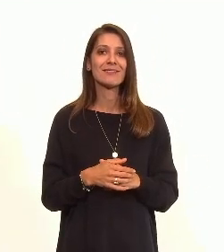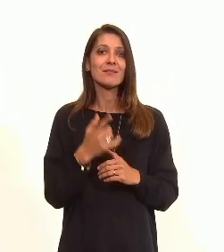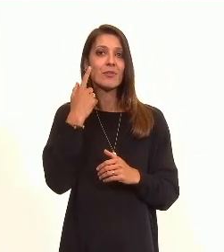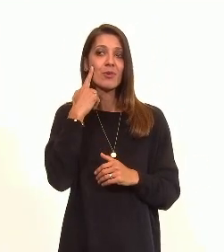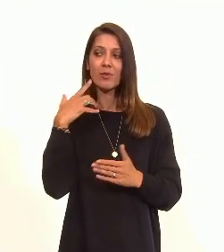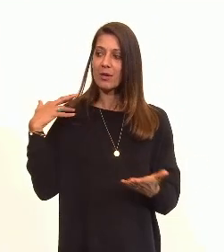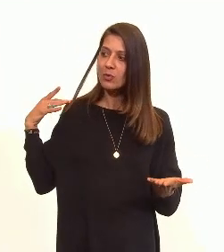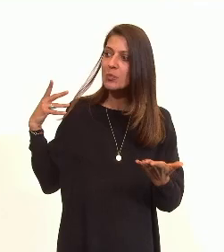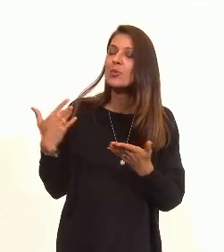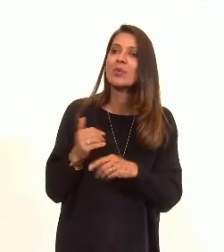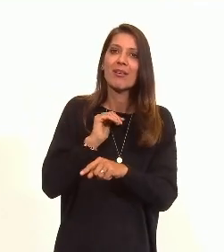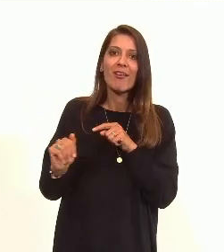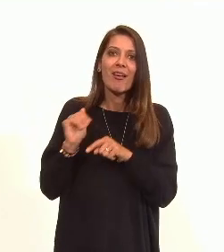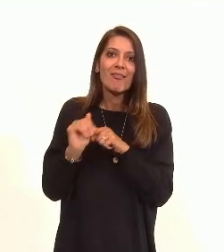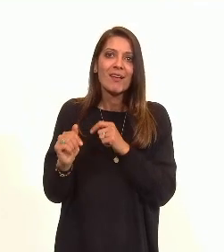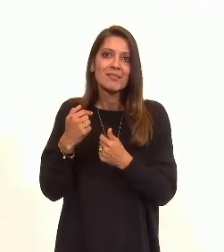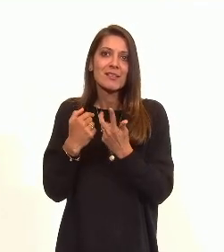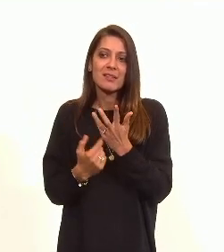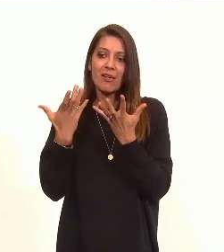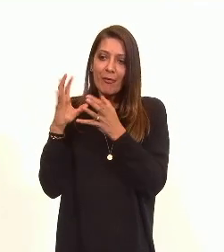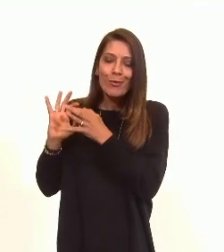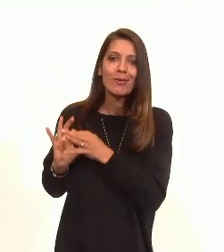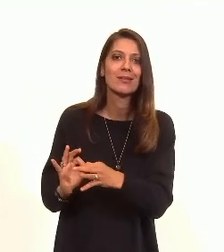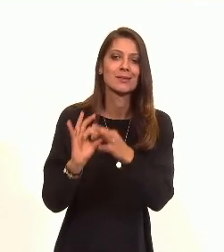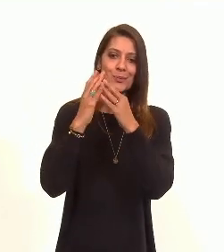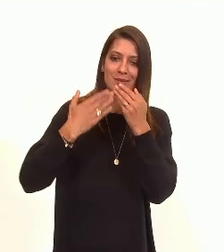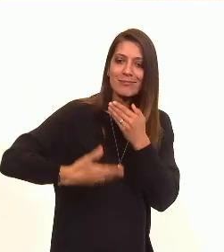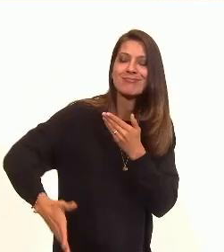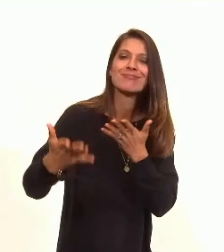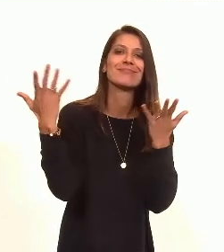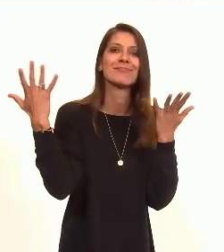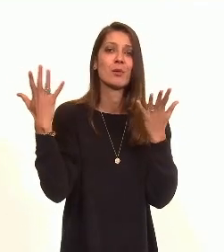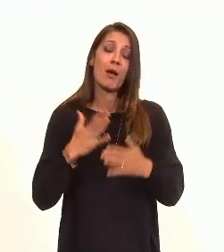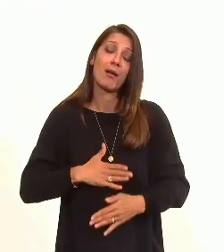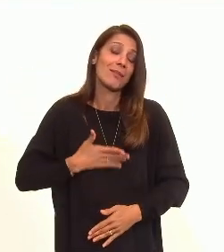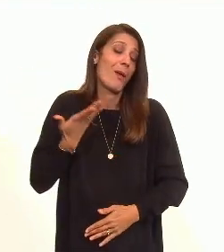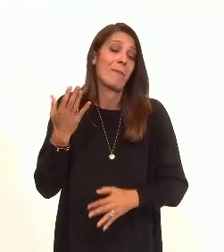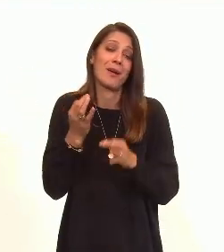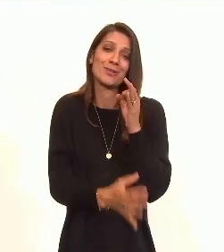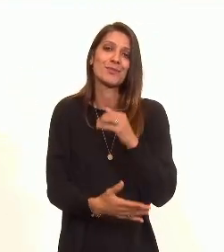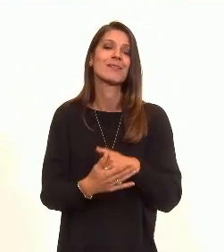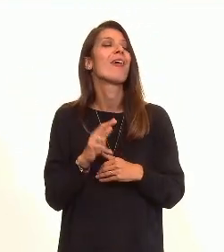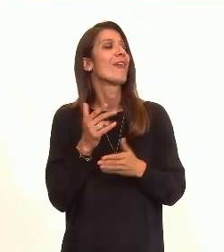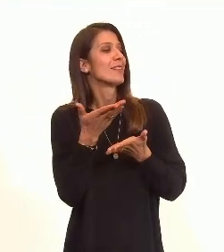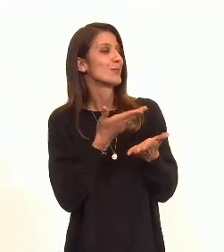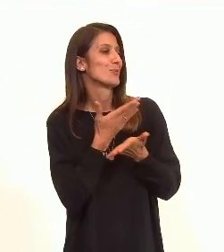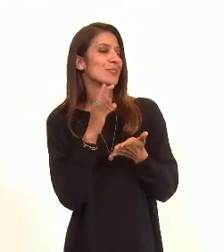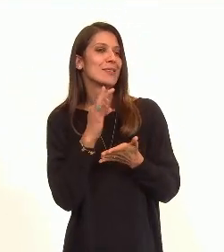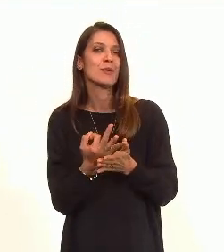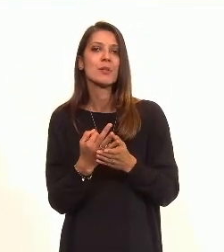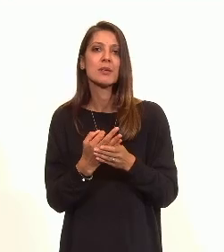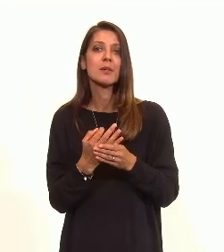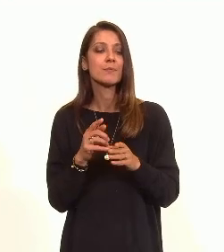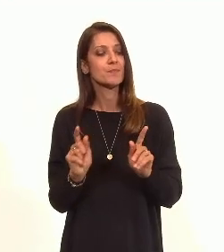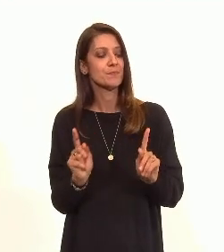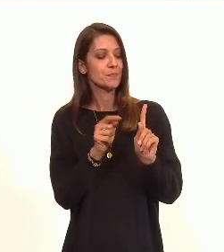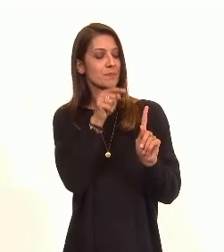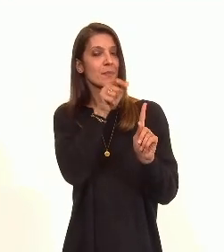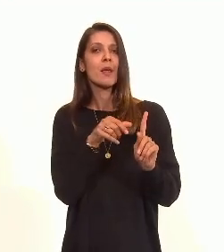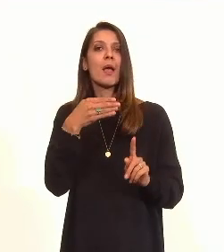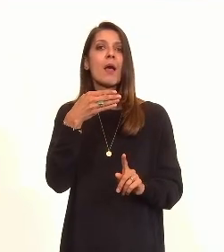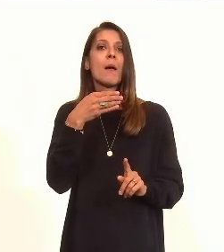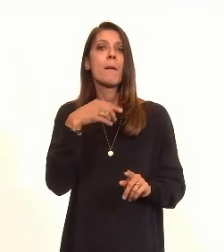l'on peut avoir derrière. On apprécie, voilà. On va en parler. Et vous êtes accompagné de Magali Billac,